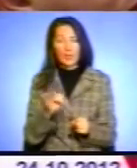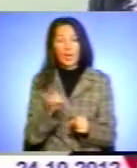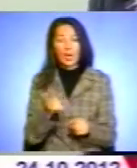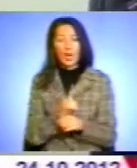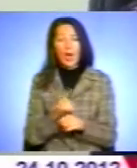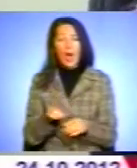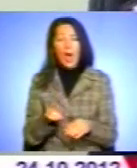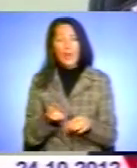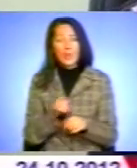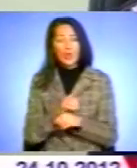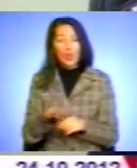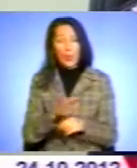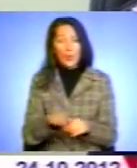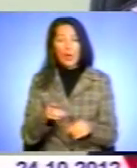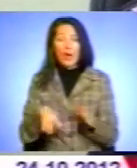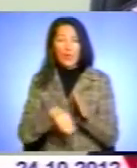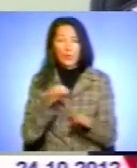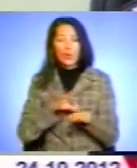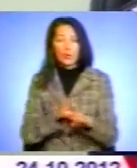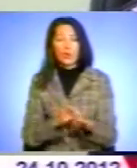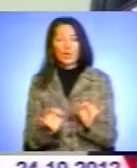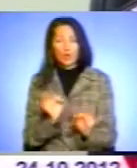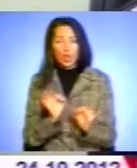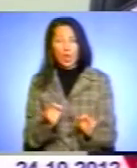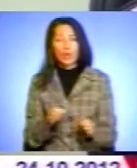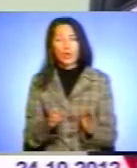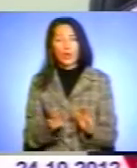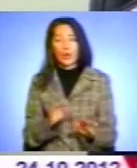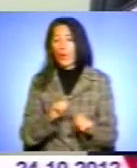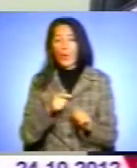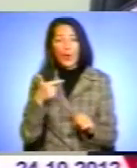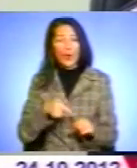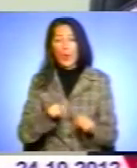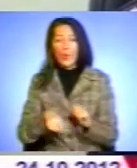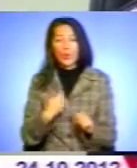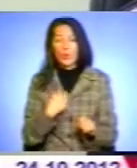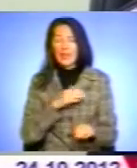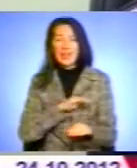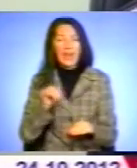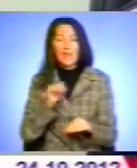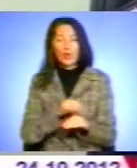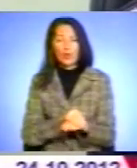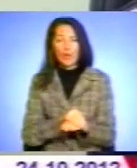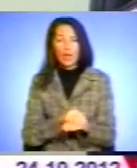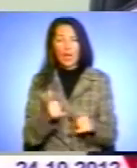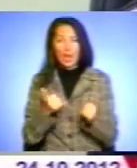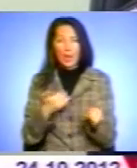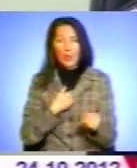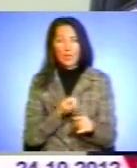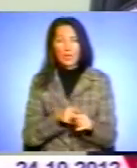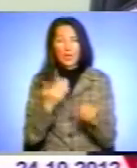вибори проходили толерантно, виважено, і грубих порушень ми не фіксували. Для мене це вже